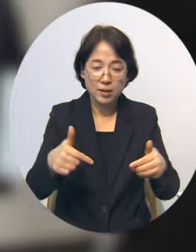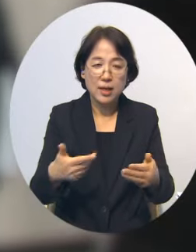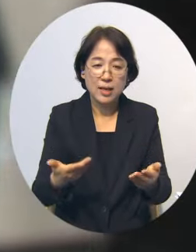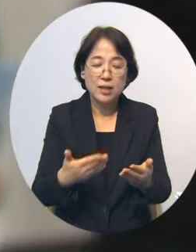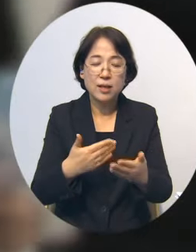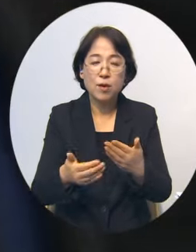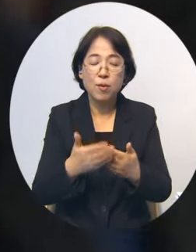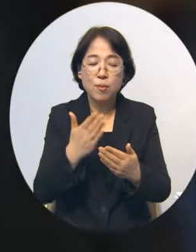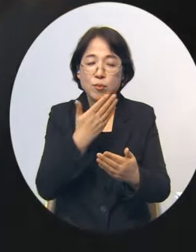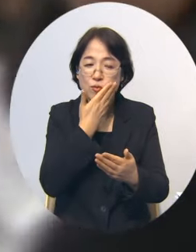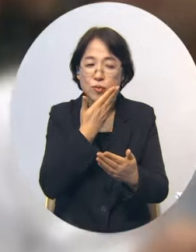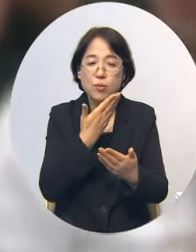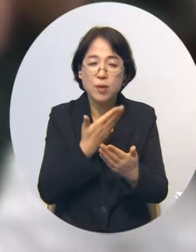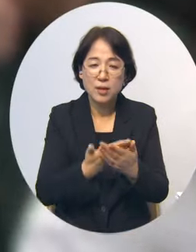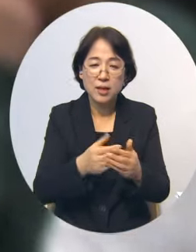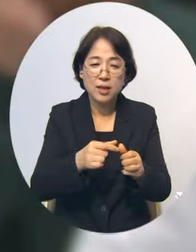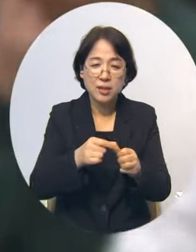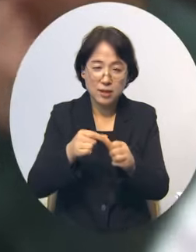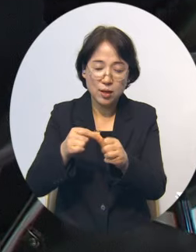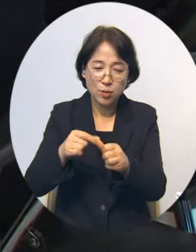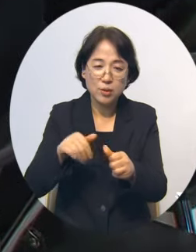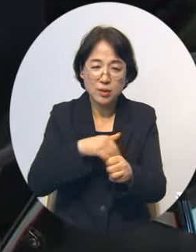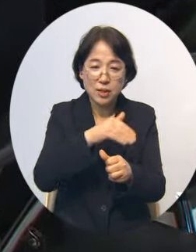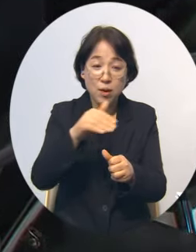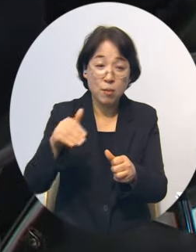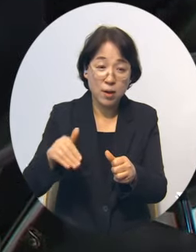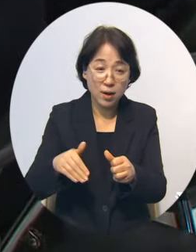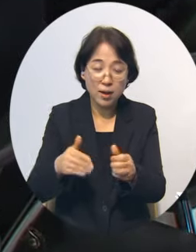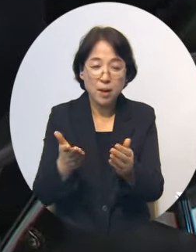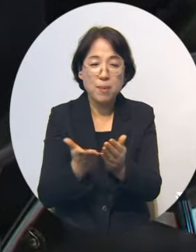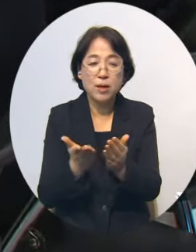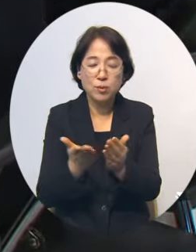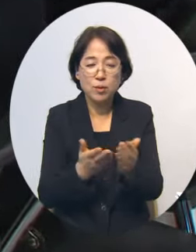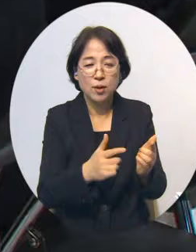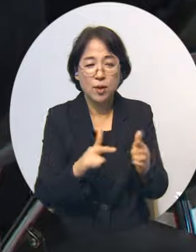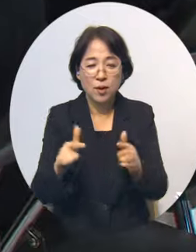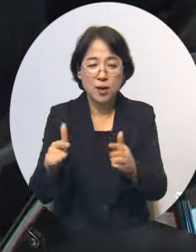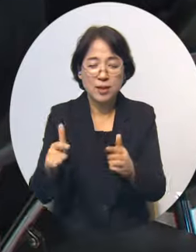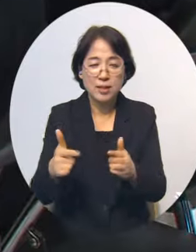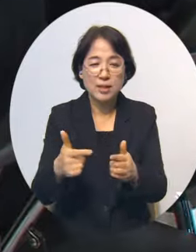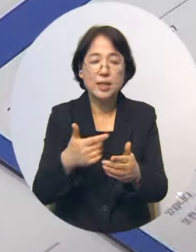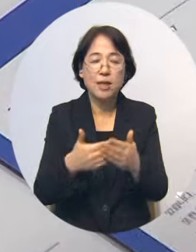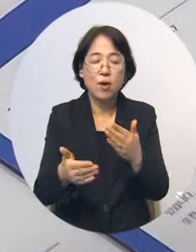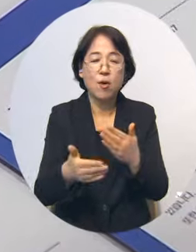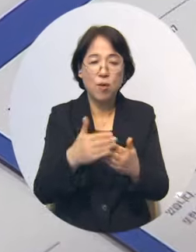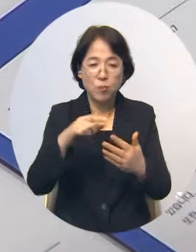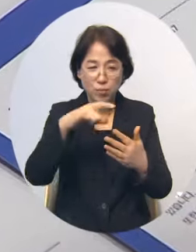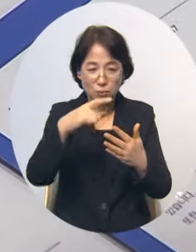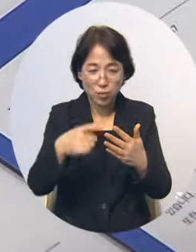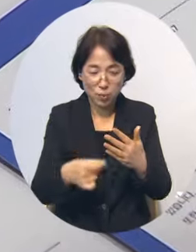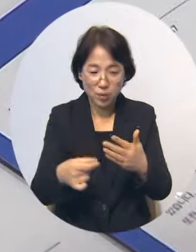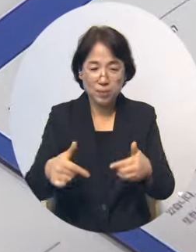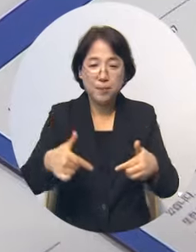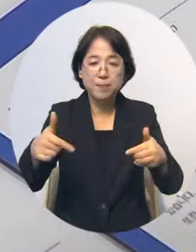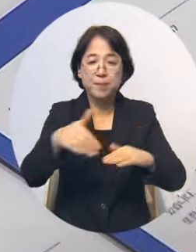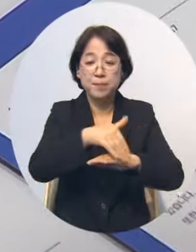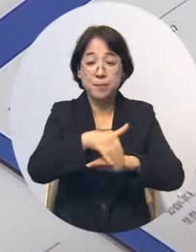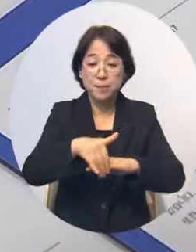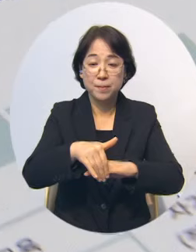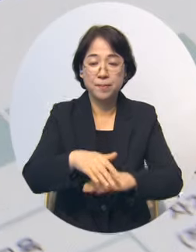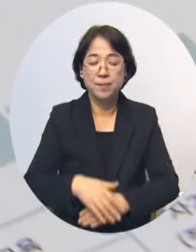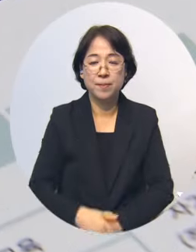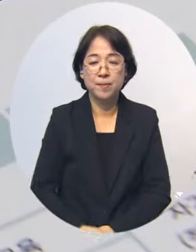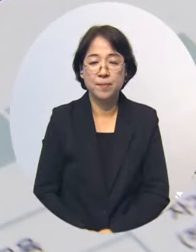경험을 중시하는 채용시장 흐름을 반영해 다양한 직무능력을 쌓을 수 있는 일경 프로그램도 늘릴